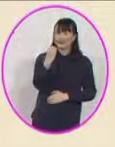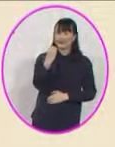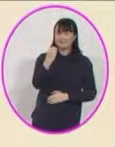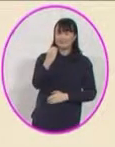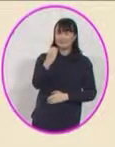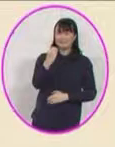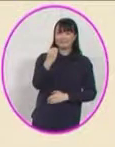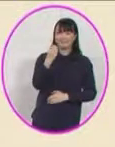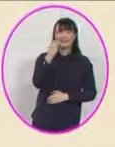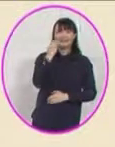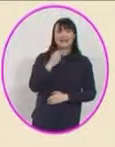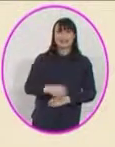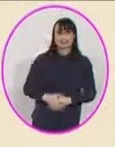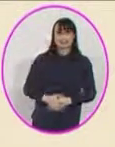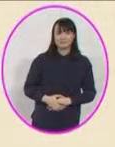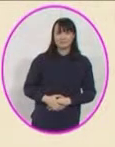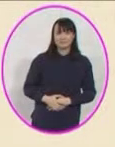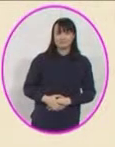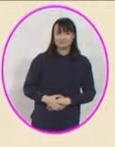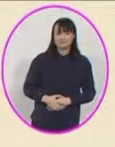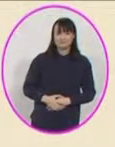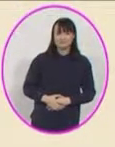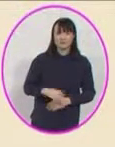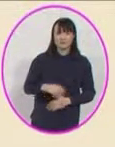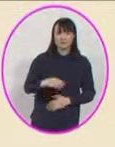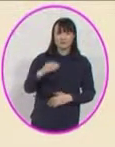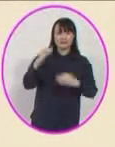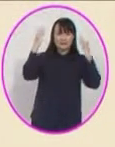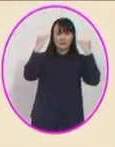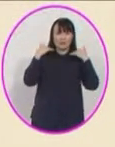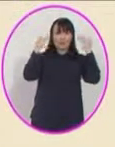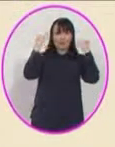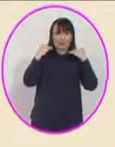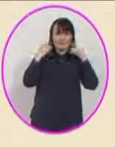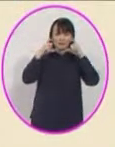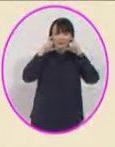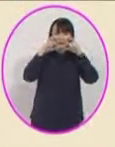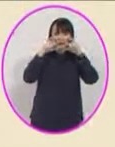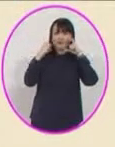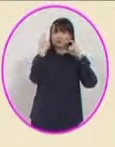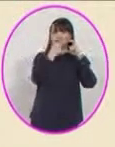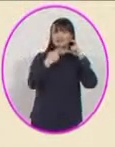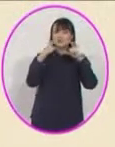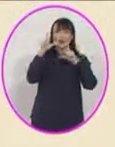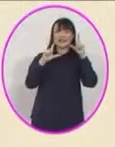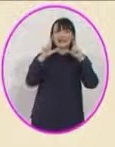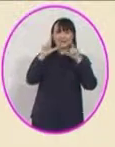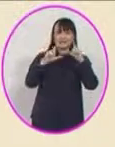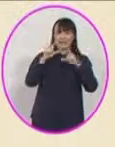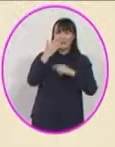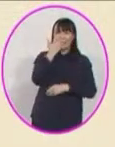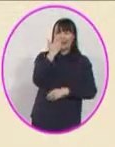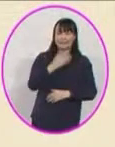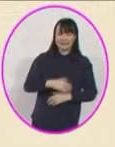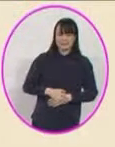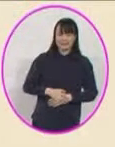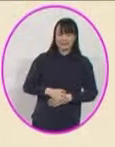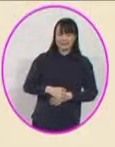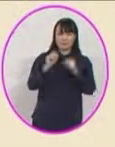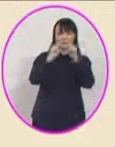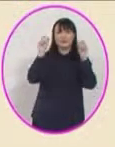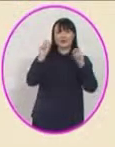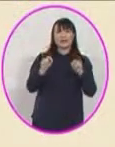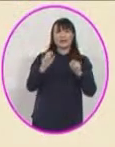読むことができませんのであの声を聞こえないし何を離されているかわからないという問題も今大きな問題